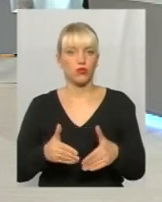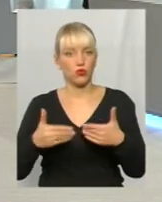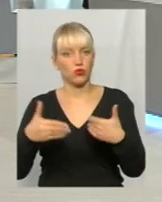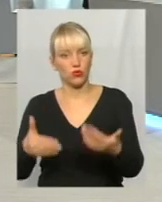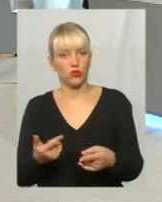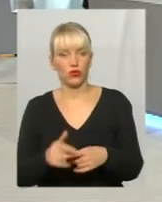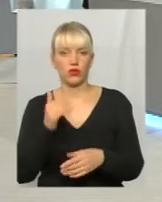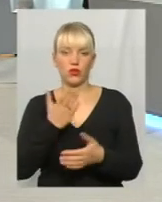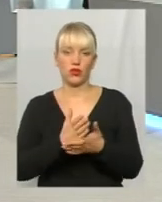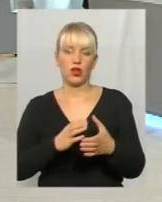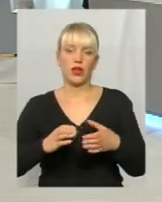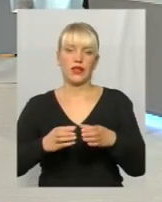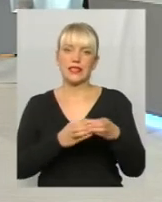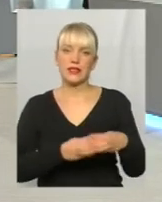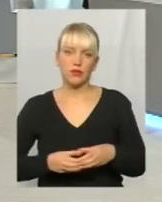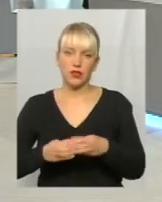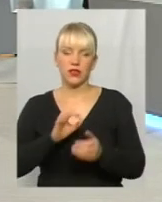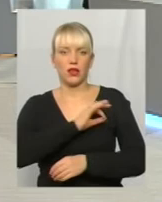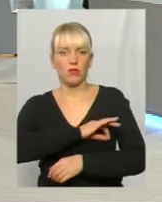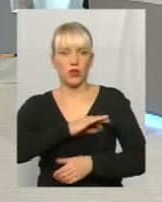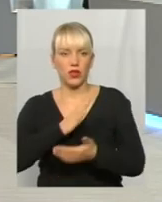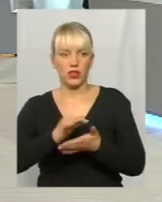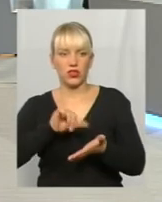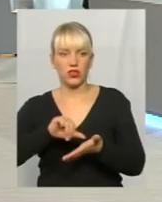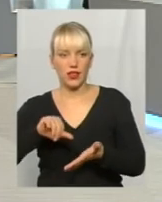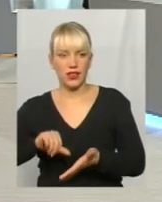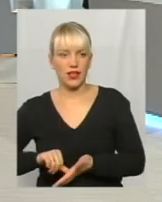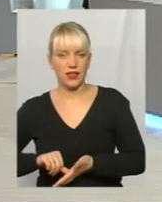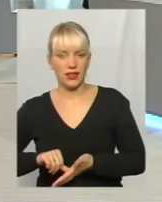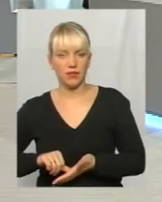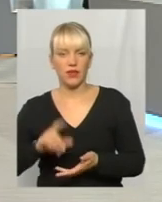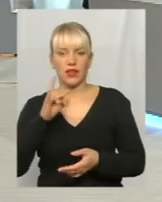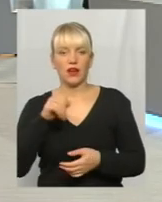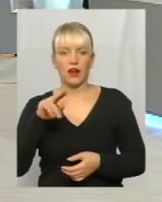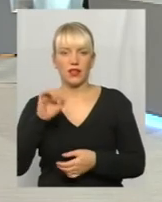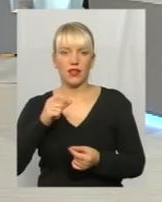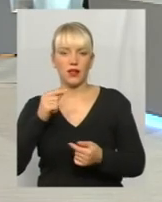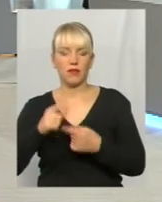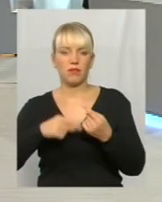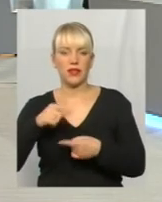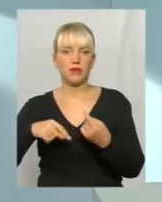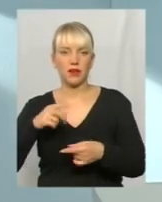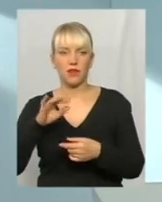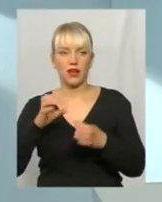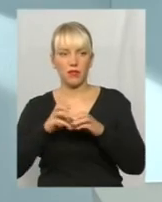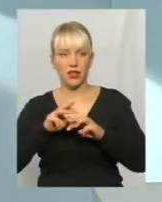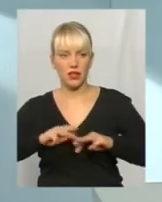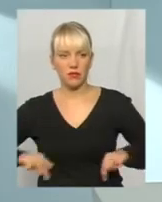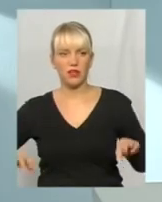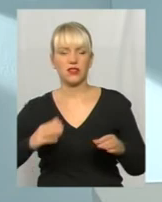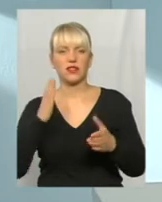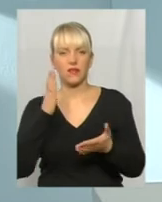спілки, профспілки, є члени Ради підприємців при Кабінеті міністрів. Тобто є